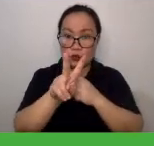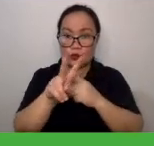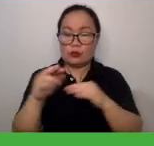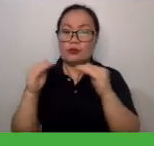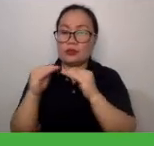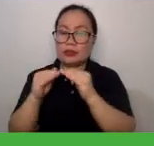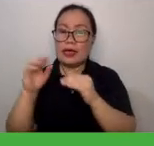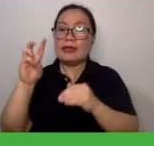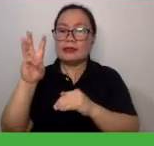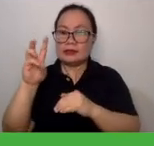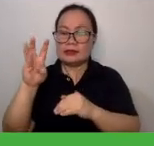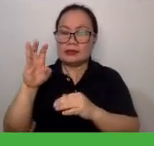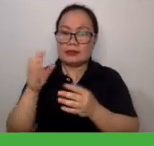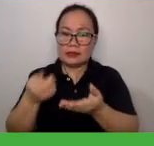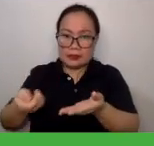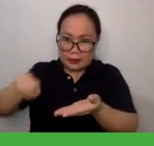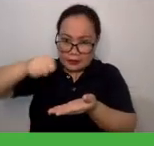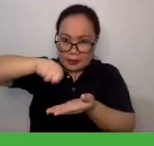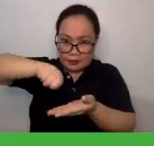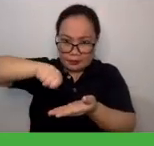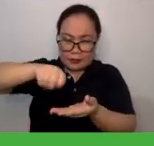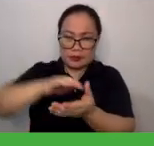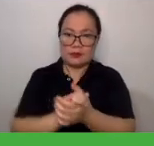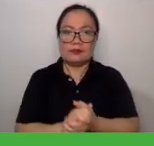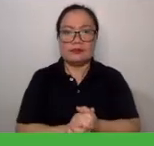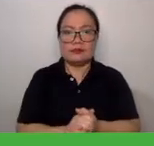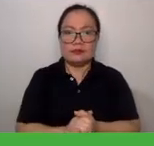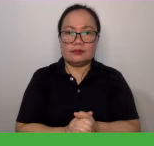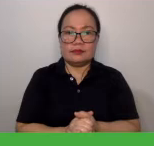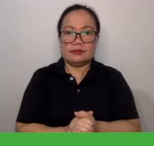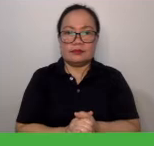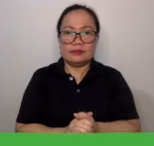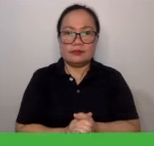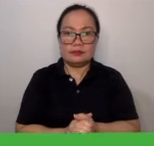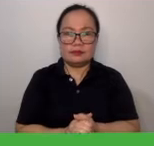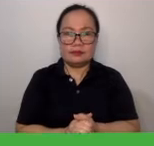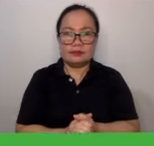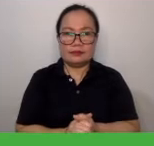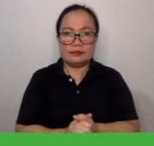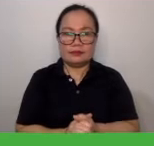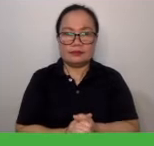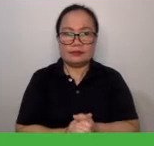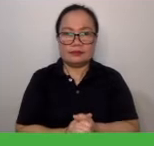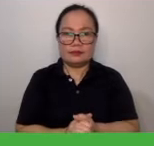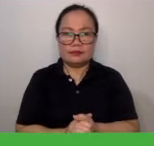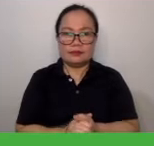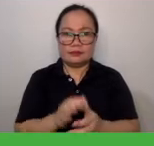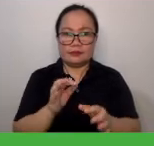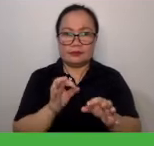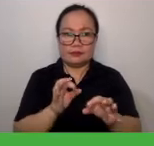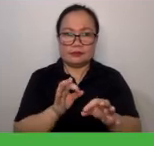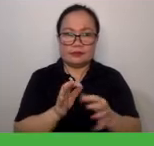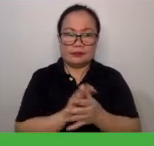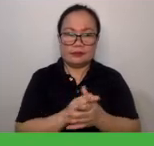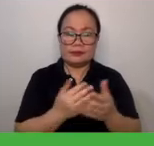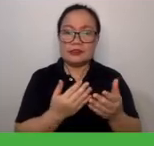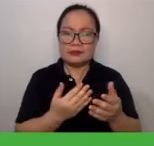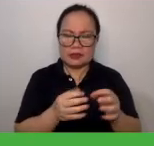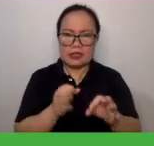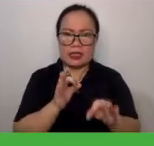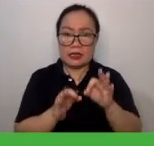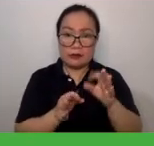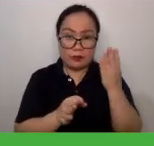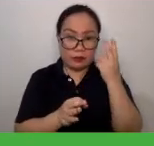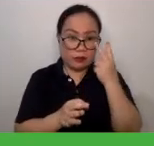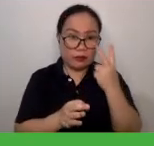16 cups. Okay, so I hope naiintindihan. So, actually kasi pag kabisado mo ito, madali na